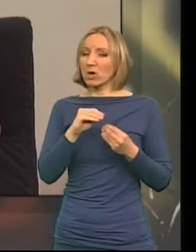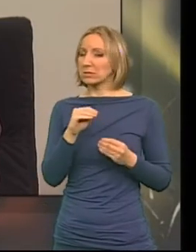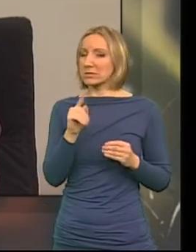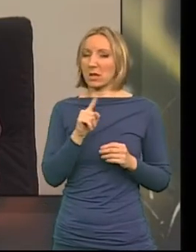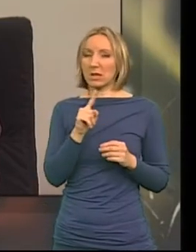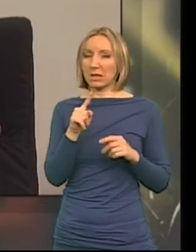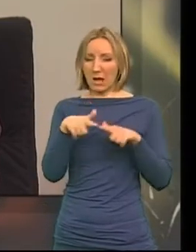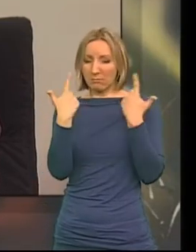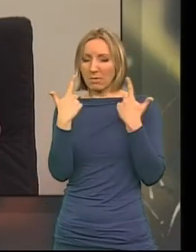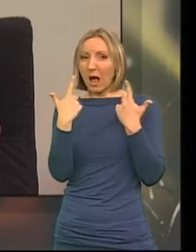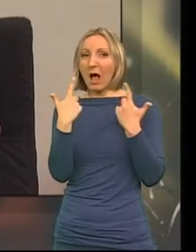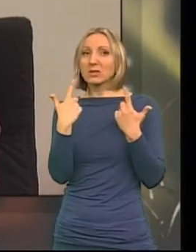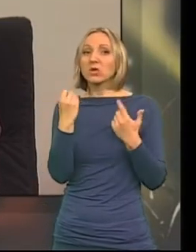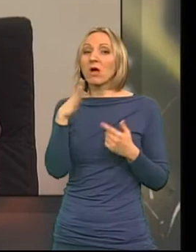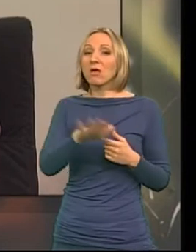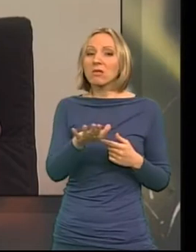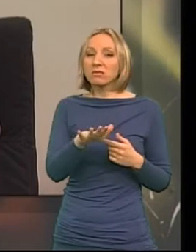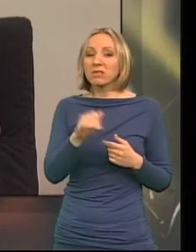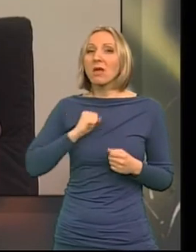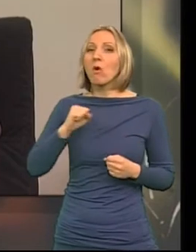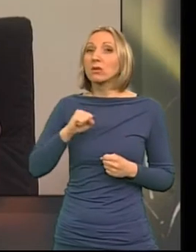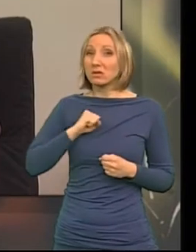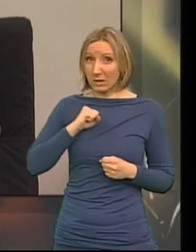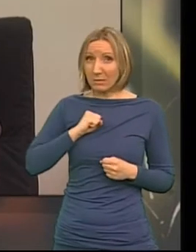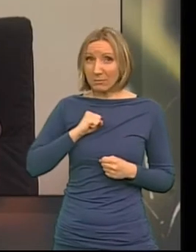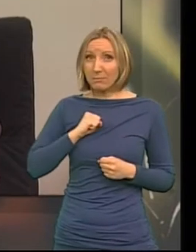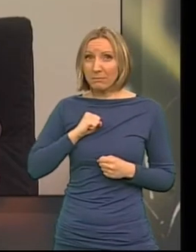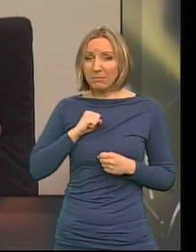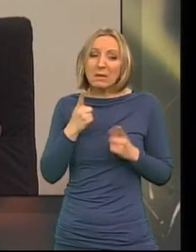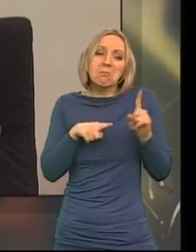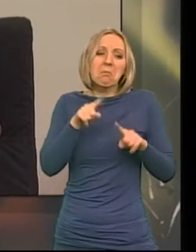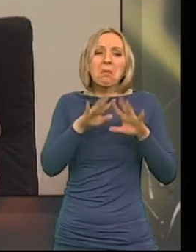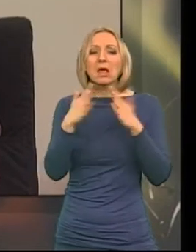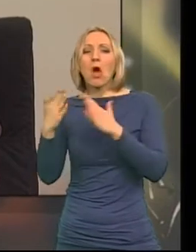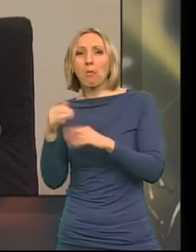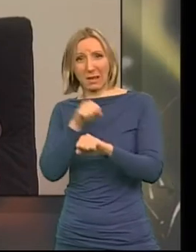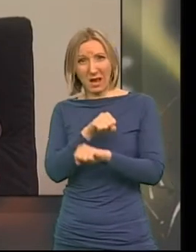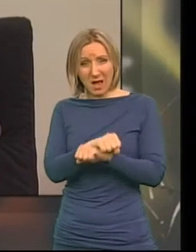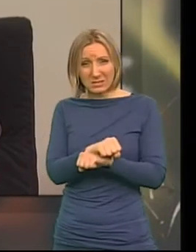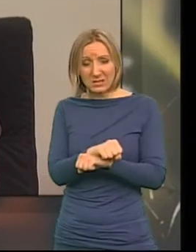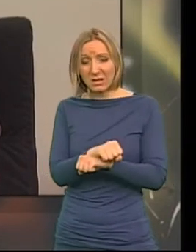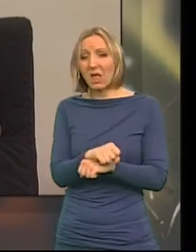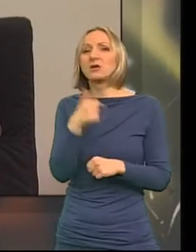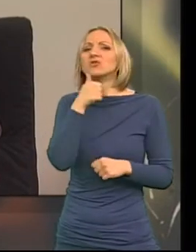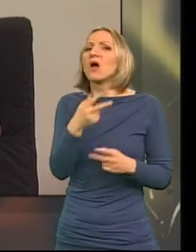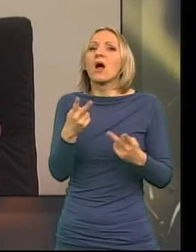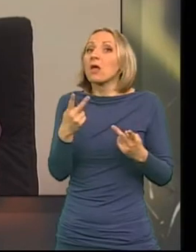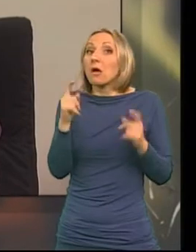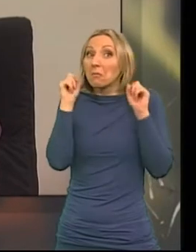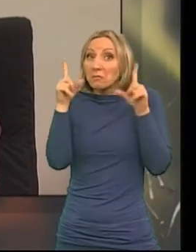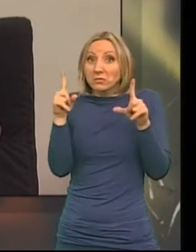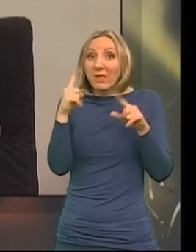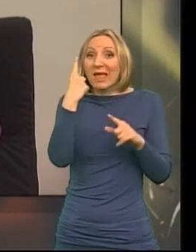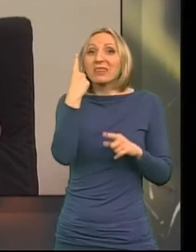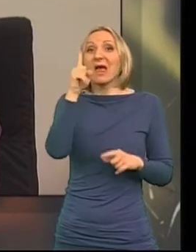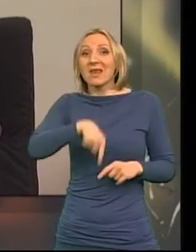dete pretrpelo neki oblik nasilja, znači da roditelji nisu dovoljno informisani. Ono što je zapanjujuće, to je da čak jedna trećina roditelja koji